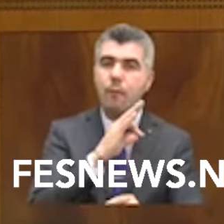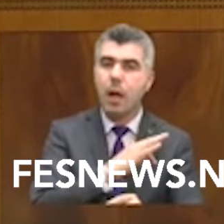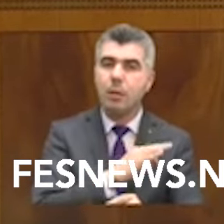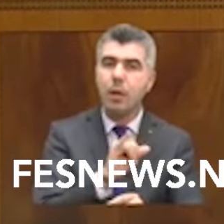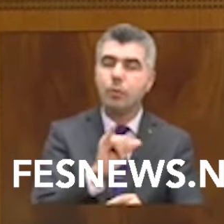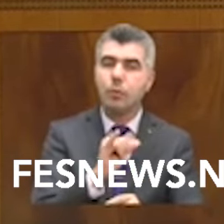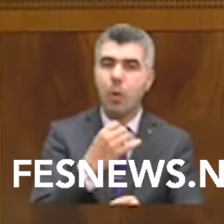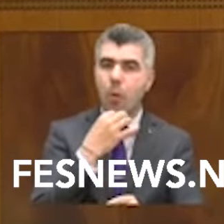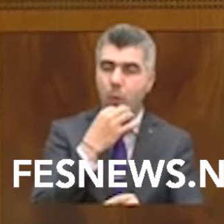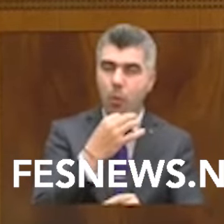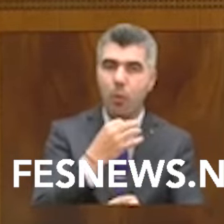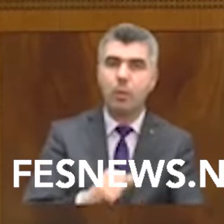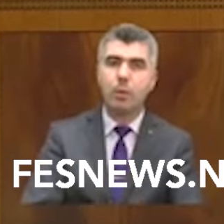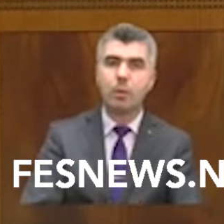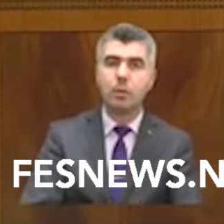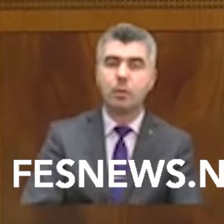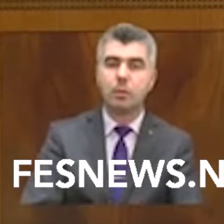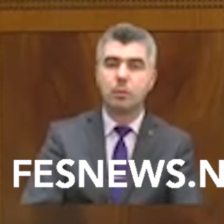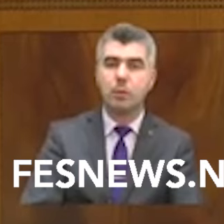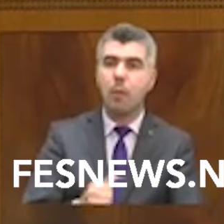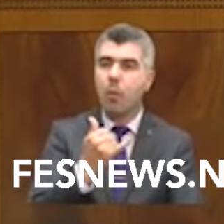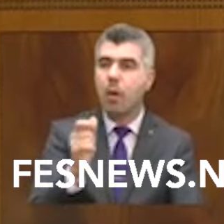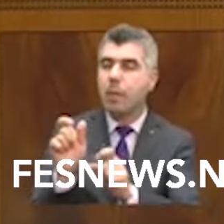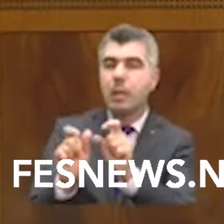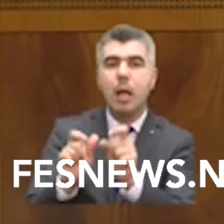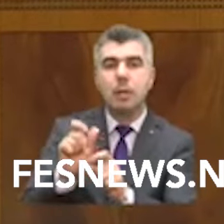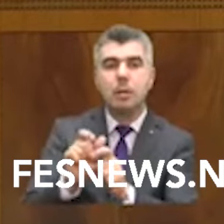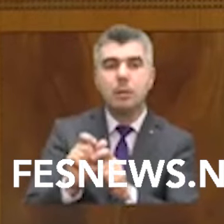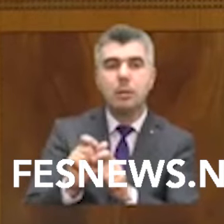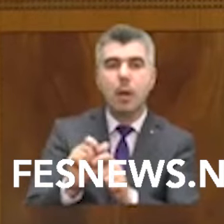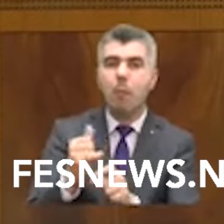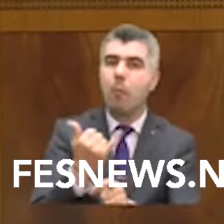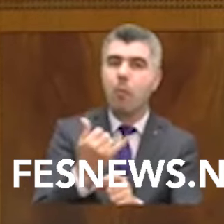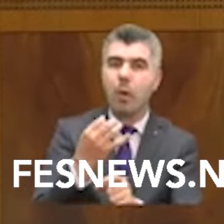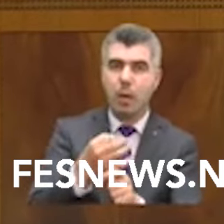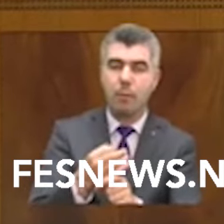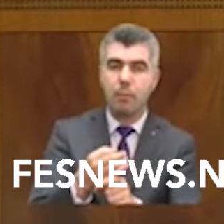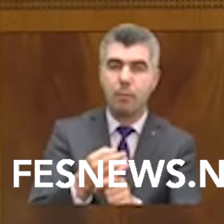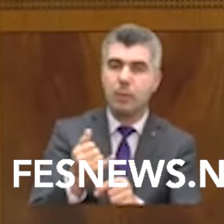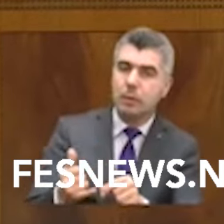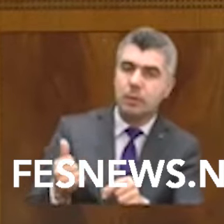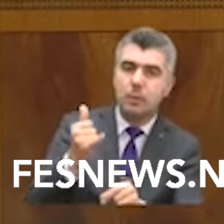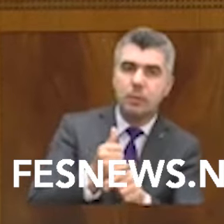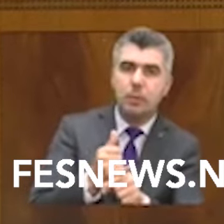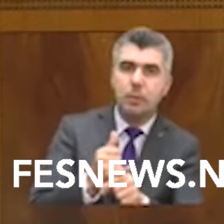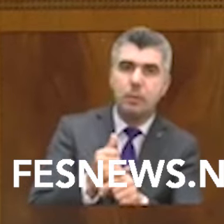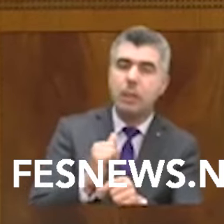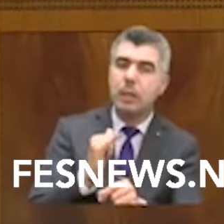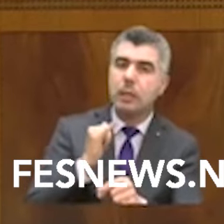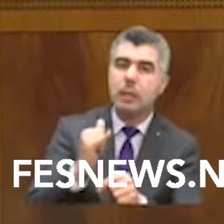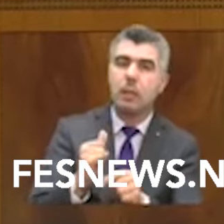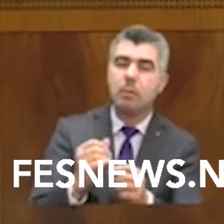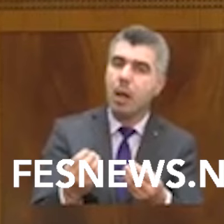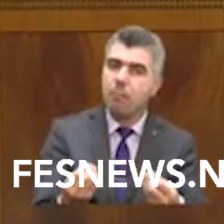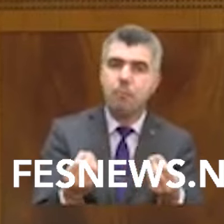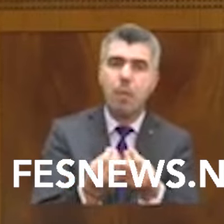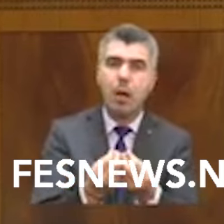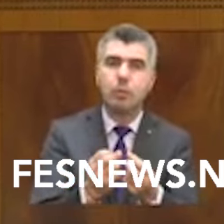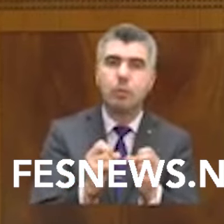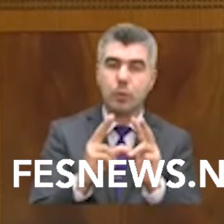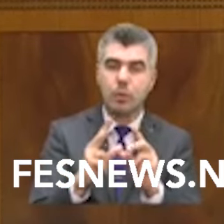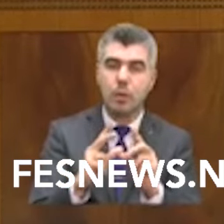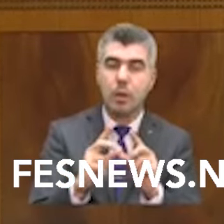ديالي الوحيده ان الهم ديالنا هو المواطن والمواطنين، والوقت ما طلعتو قلتوا انا تمارونج مزيان، لان خص المواطن